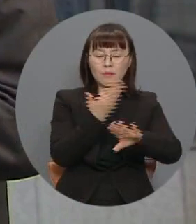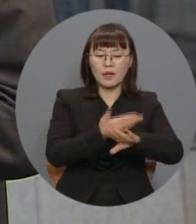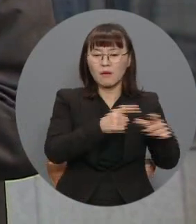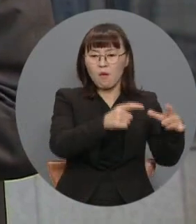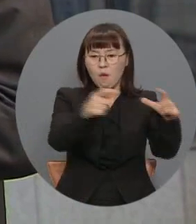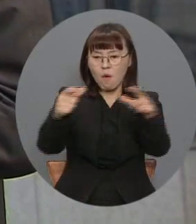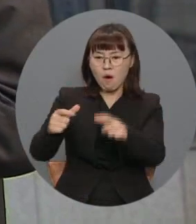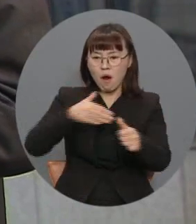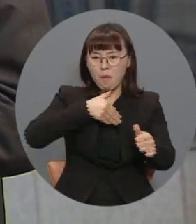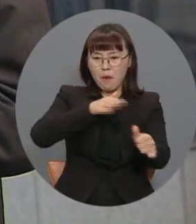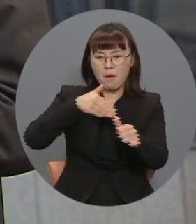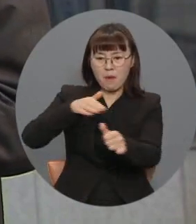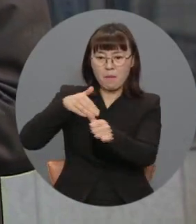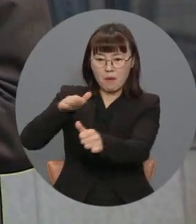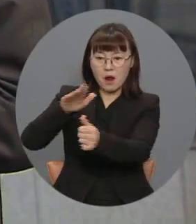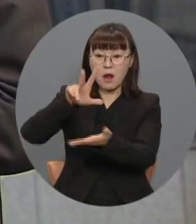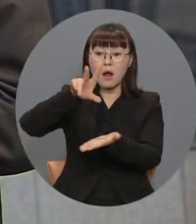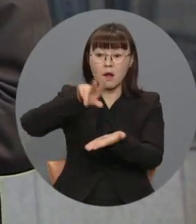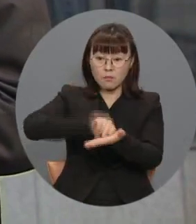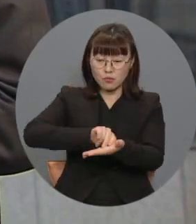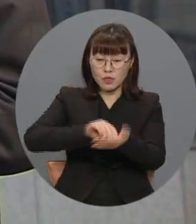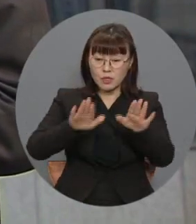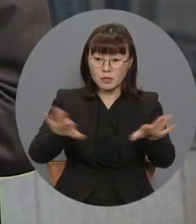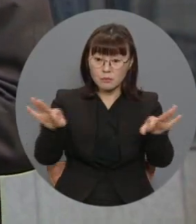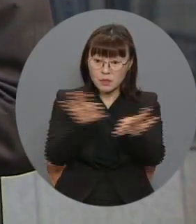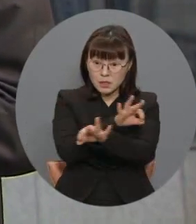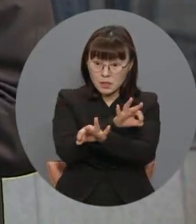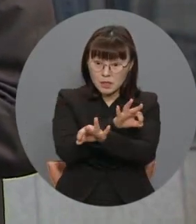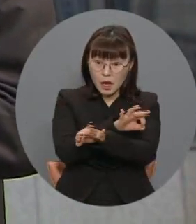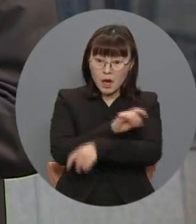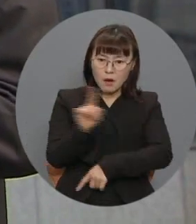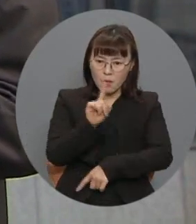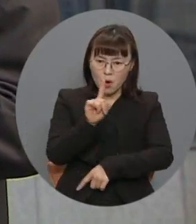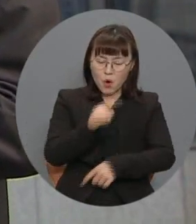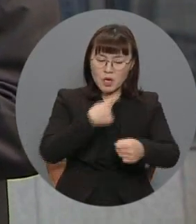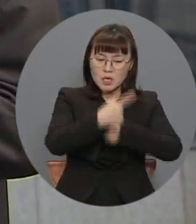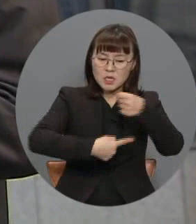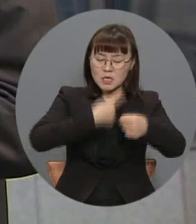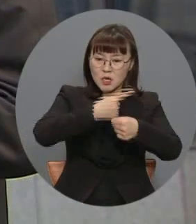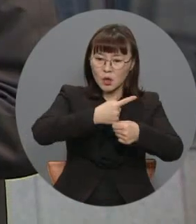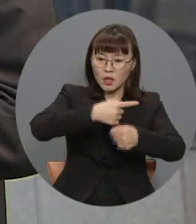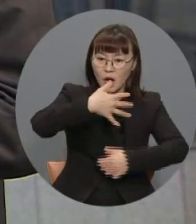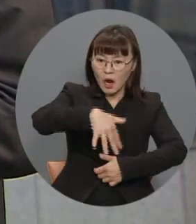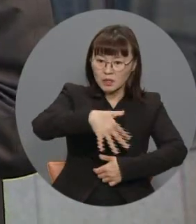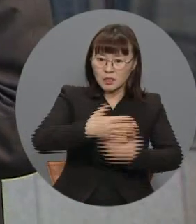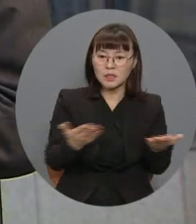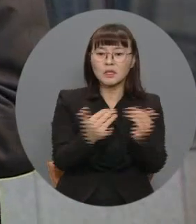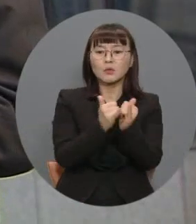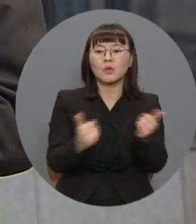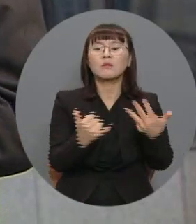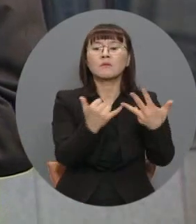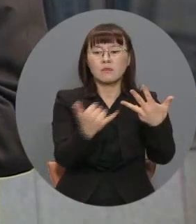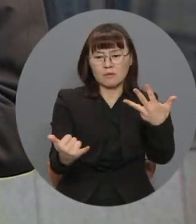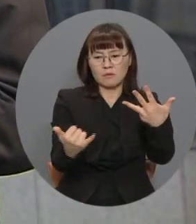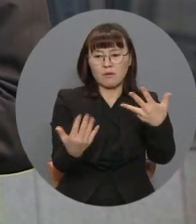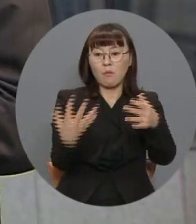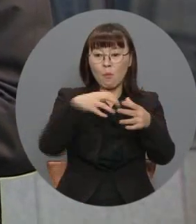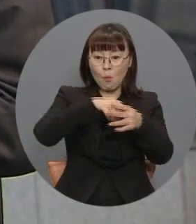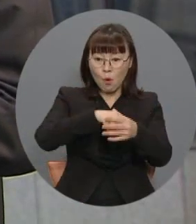지역으로 발령냈다는 점이었는데 이번 인사 역시 한 곳에서 1년이 안 되게 근무한 직원 8명이